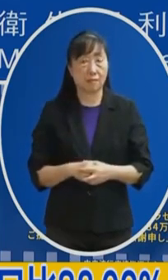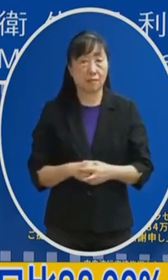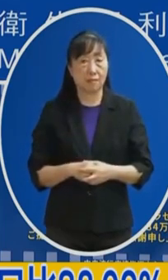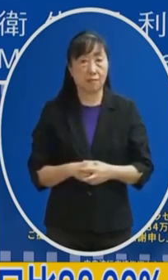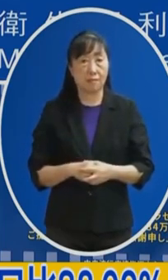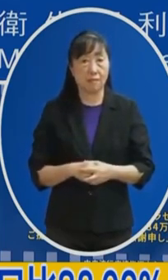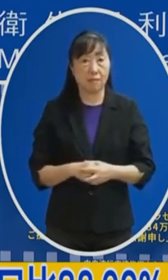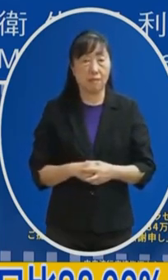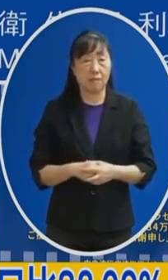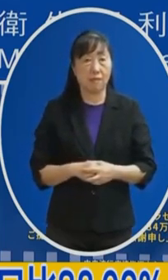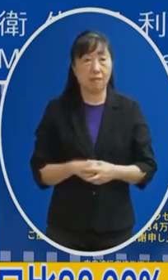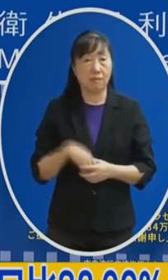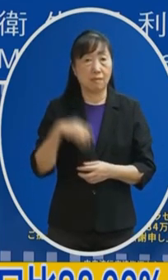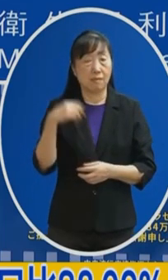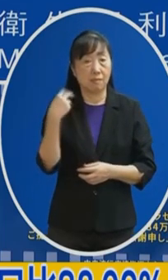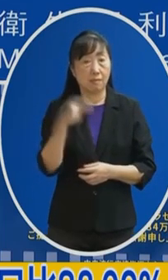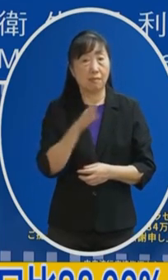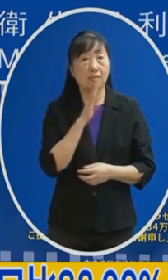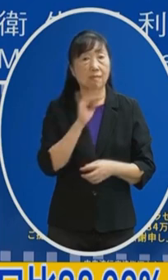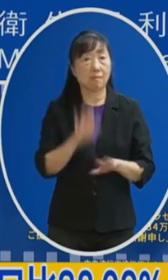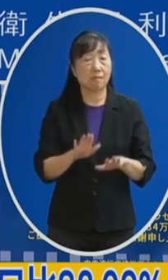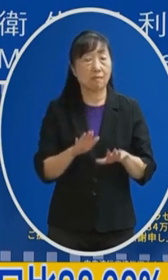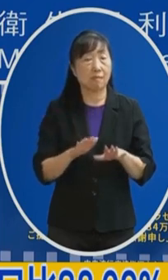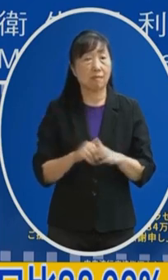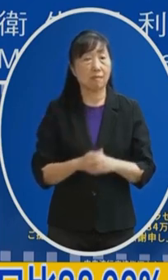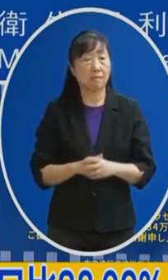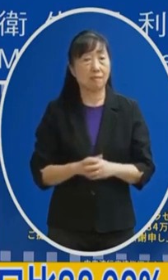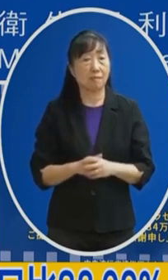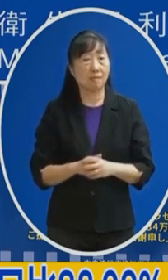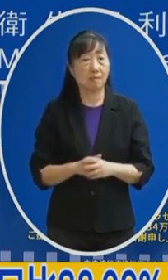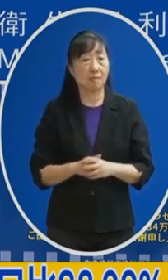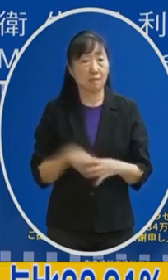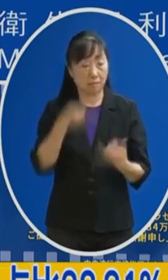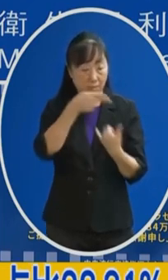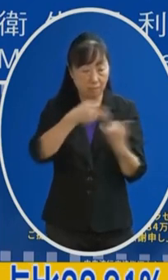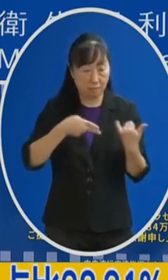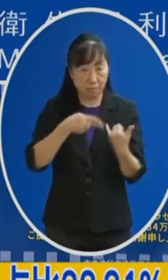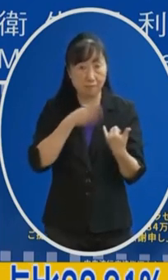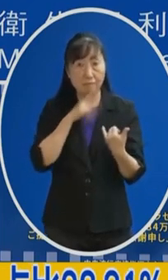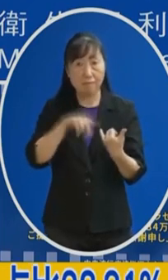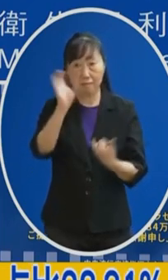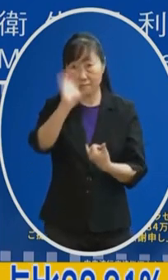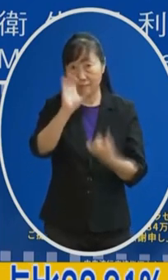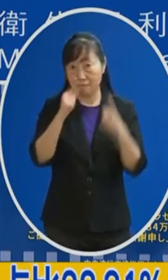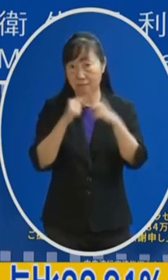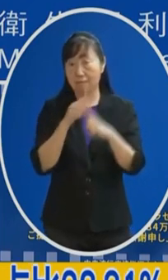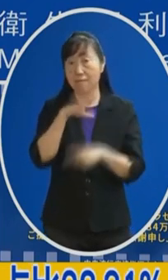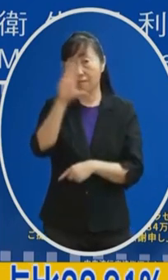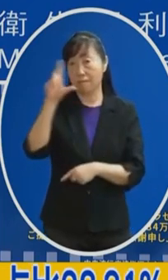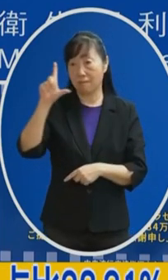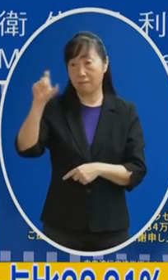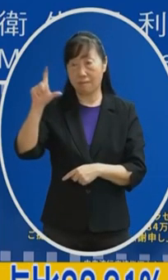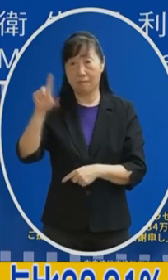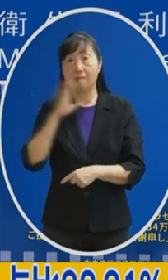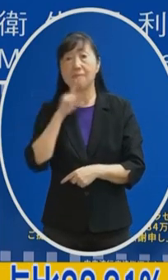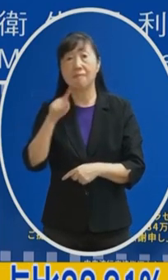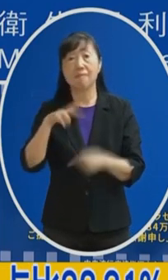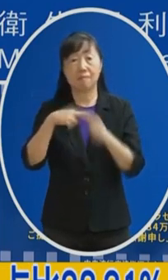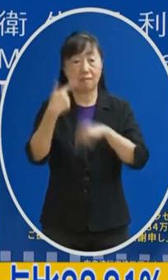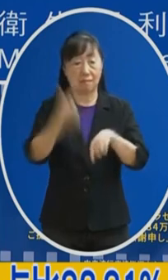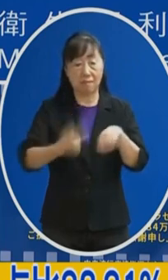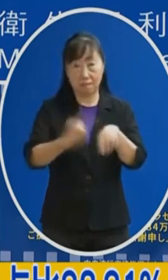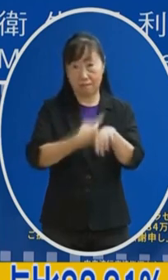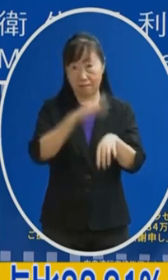部分，目前已解剖了90例，那其中有66例跟这个慢性病相